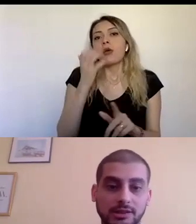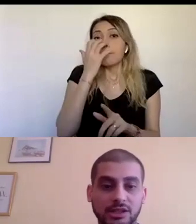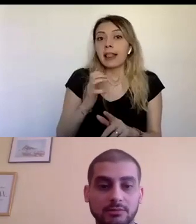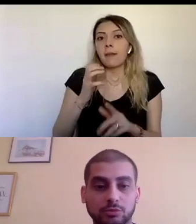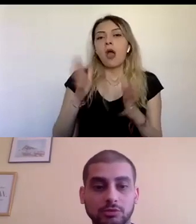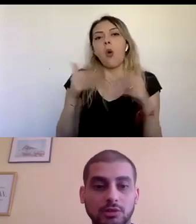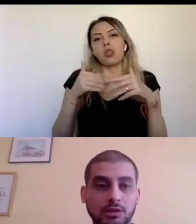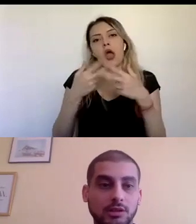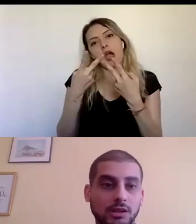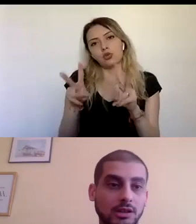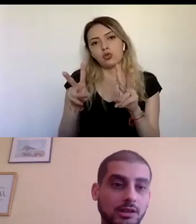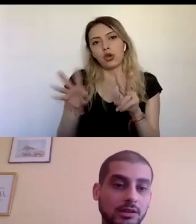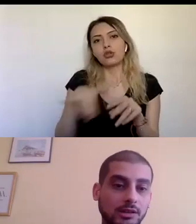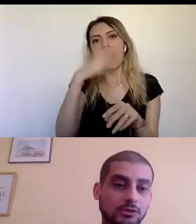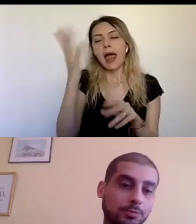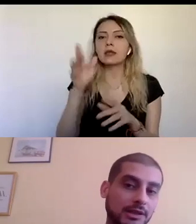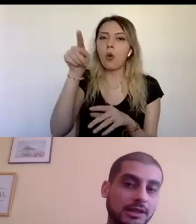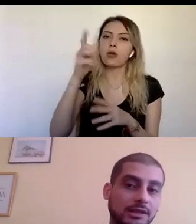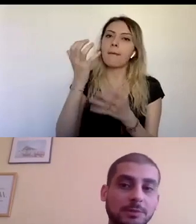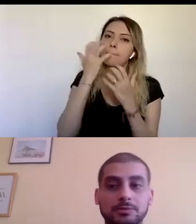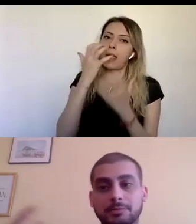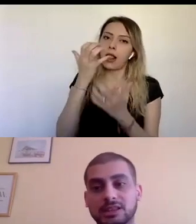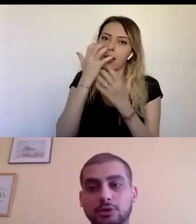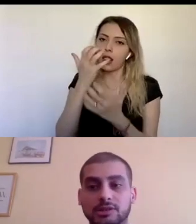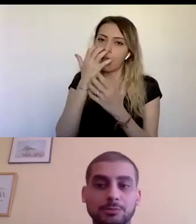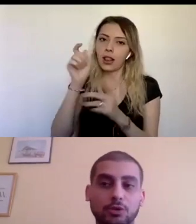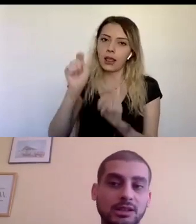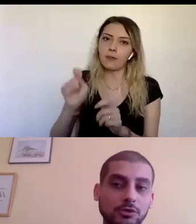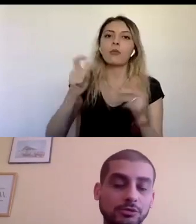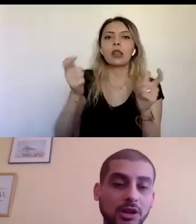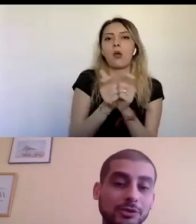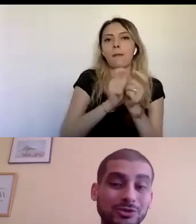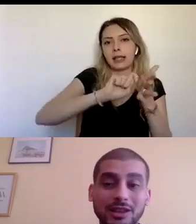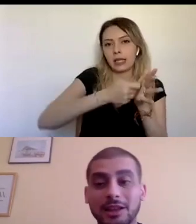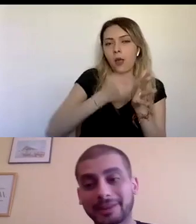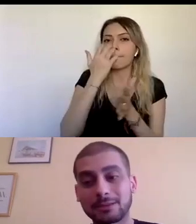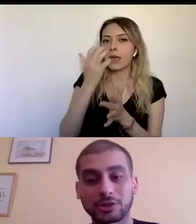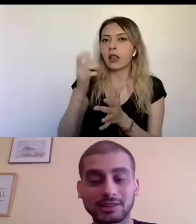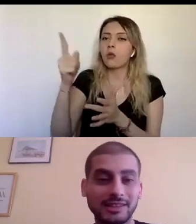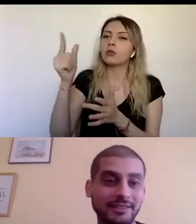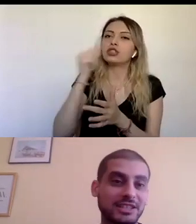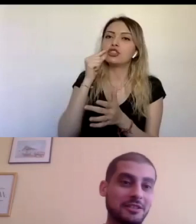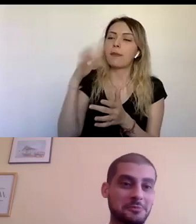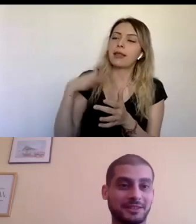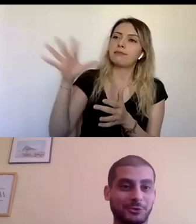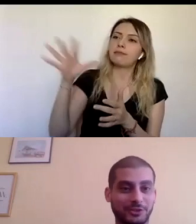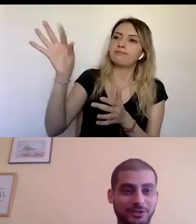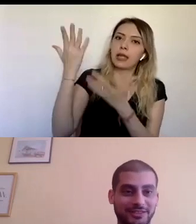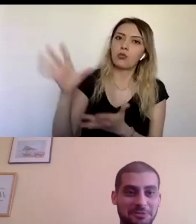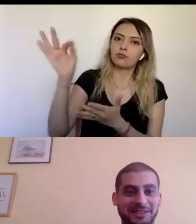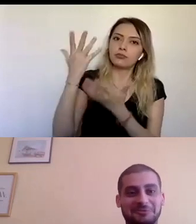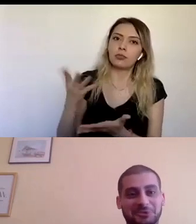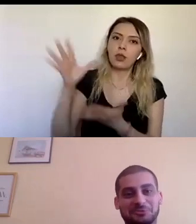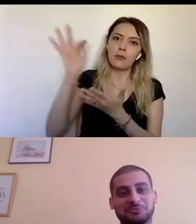Tek seçeneğimiz bu. Toplantıyı kilitleyip bekleme odasını alıp oradan alıyoruz. Ama sonuçta bekleme odasındakileri de içeri almamız gerekiyor. Hani